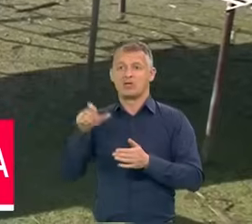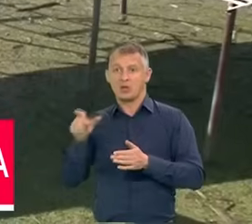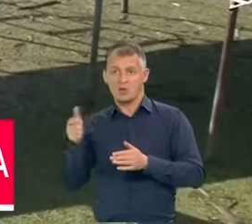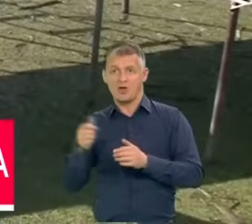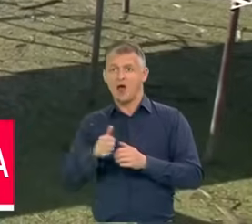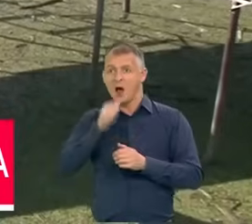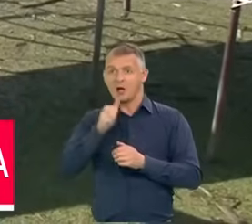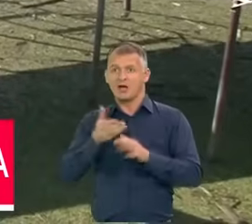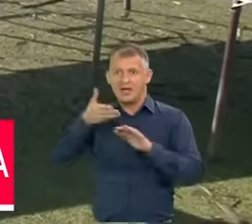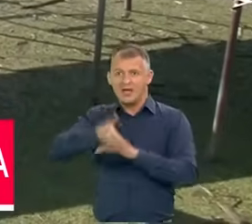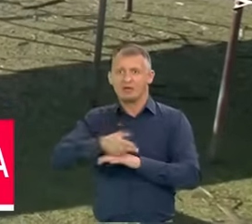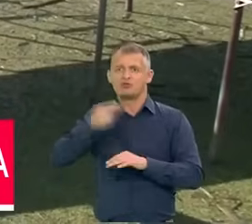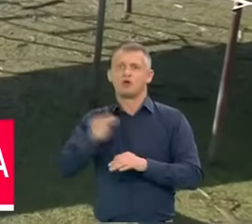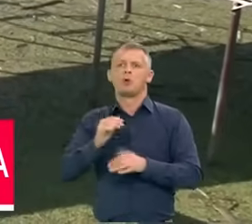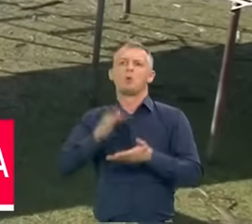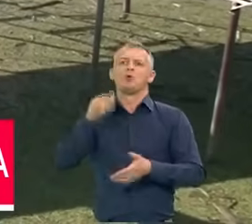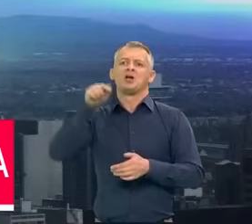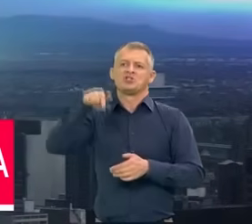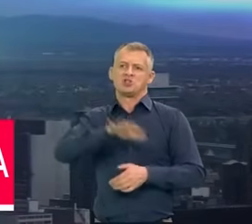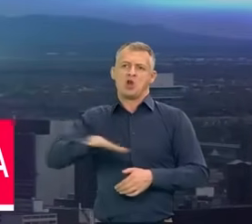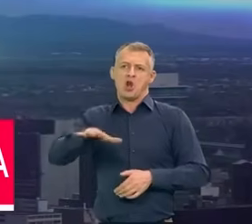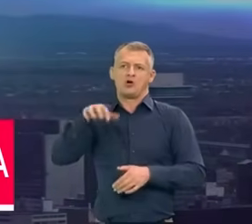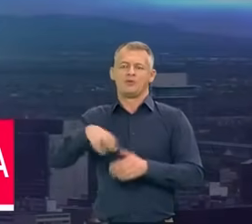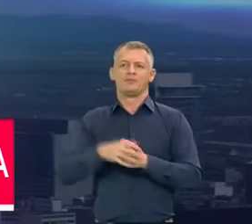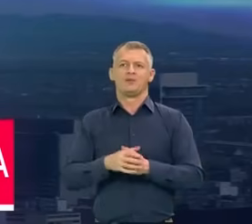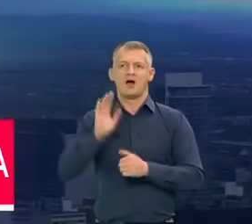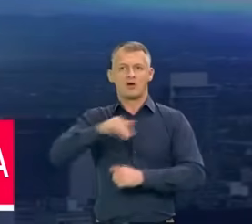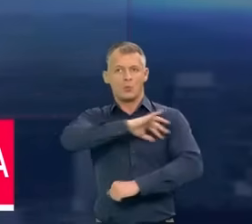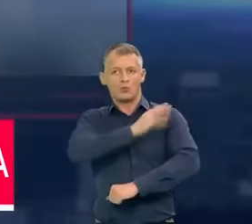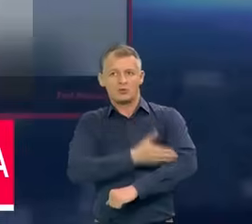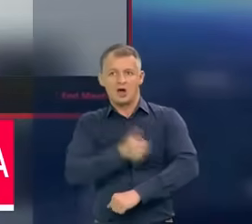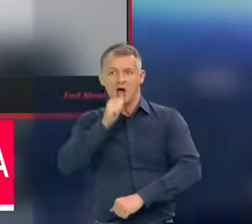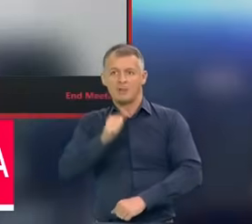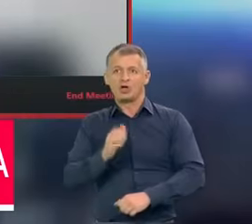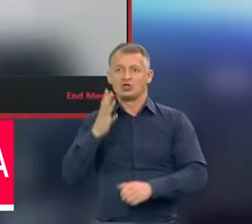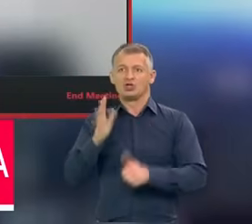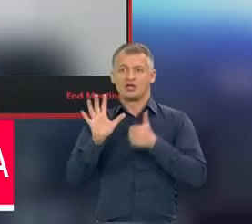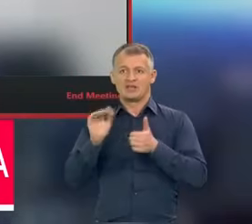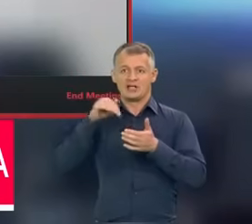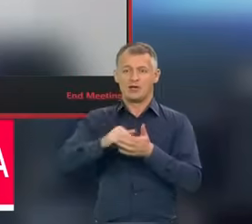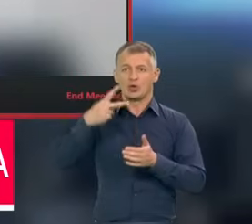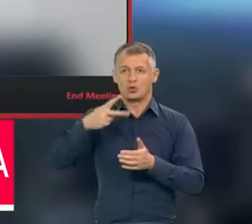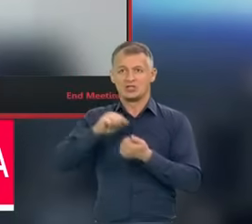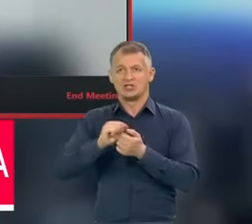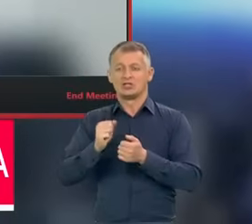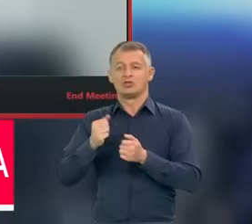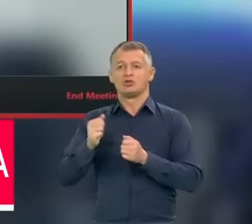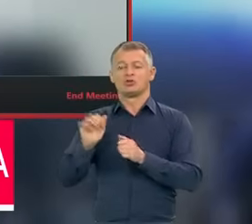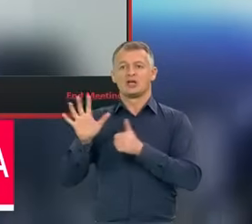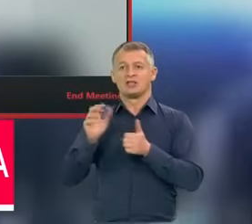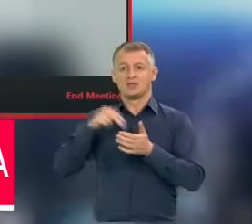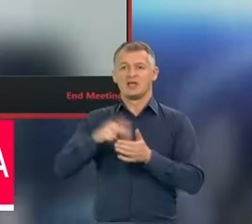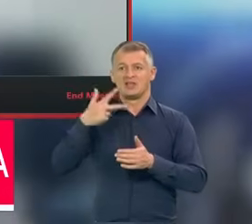apa va inunda cel mult acest Ponton avem un debit de 6200 6300 de m cu